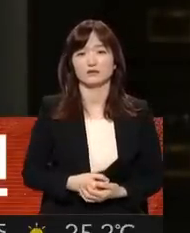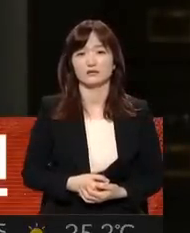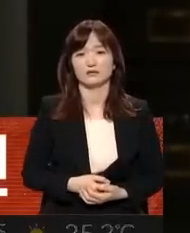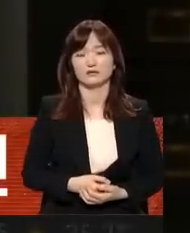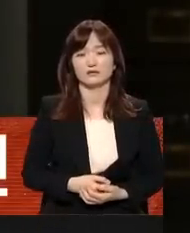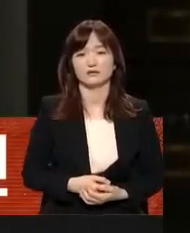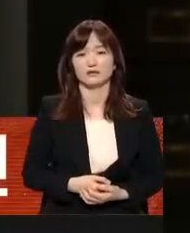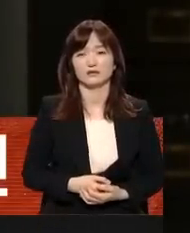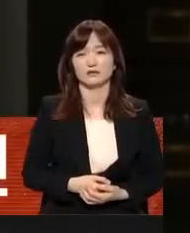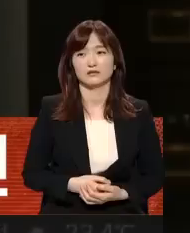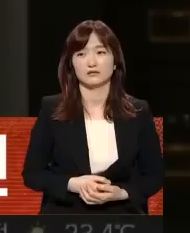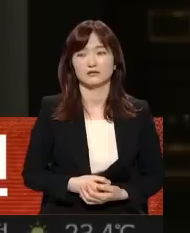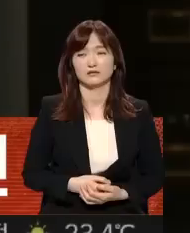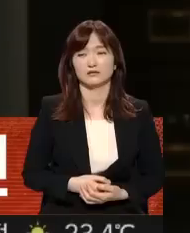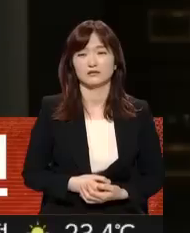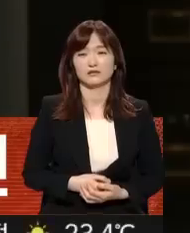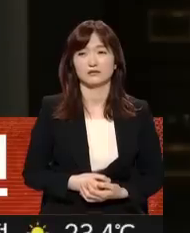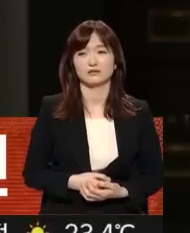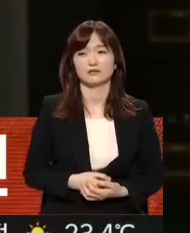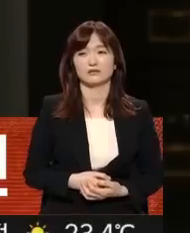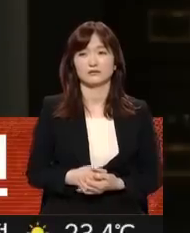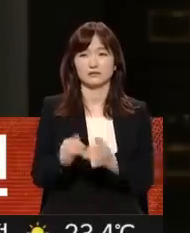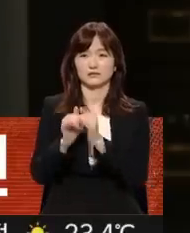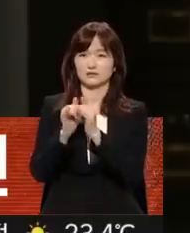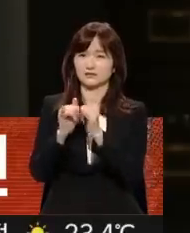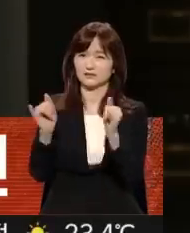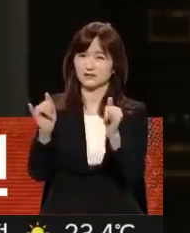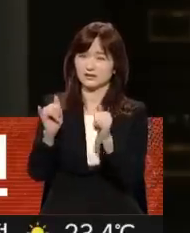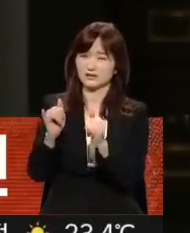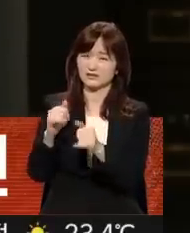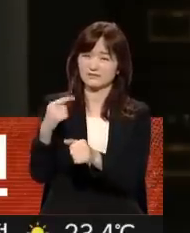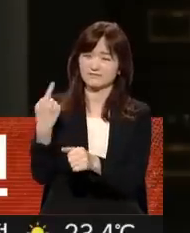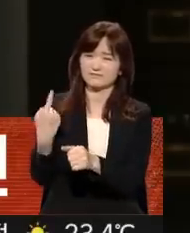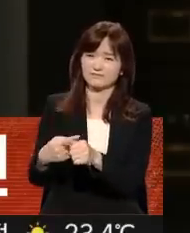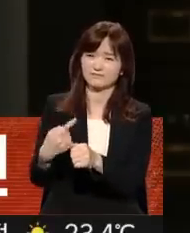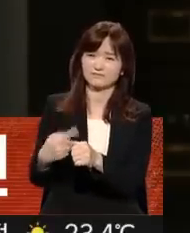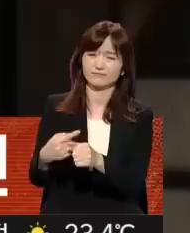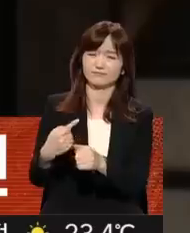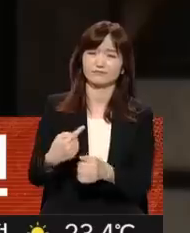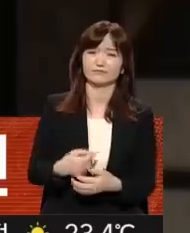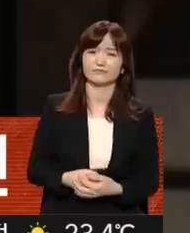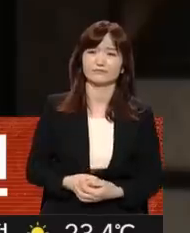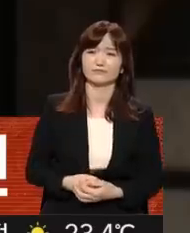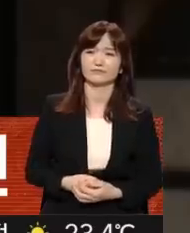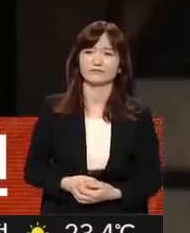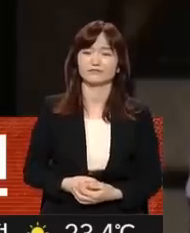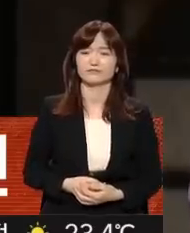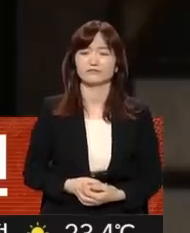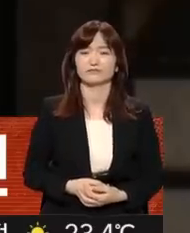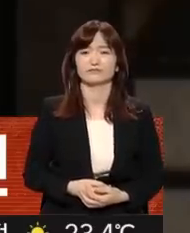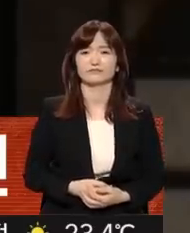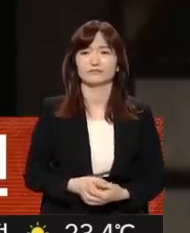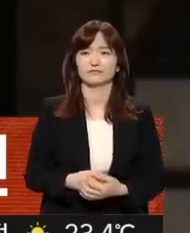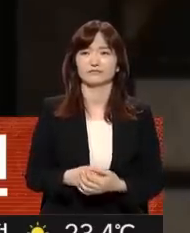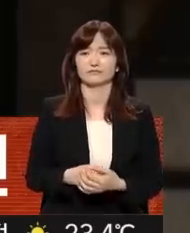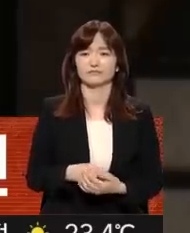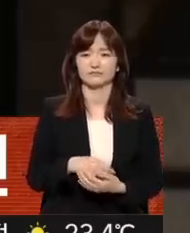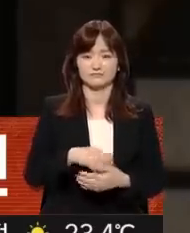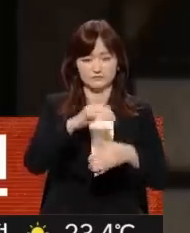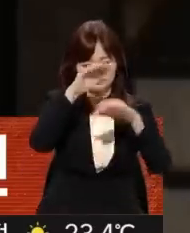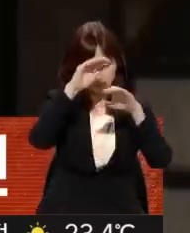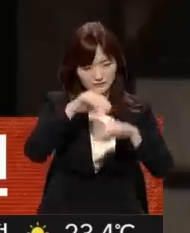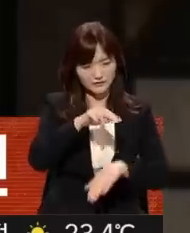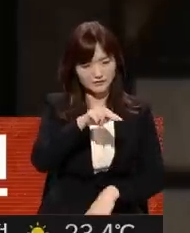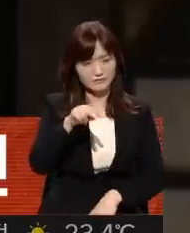이게 사람 XX입니까 이게? 예? 저 이 남편 저도 이거 보면서 얼마나 화가 났겠습니까? 정말